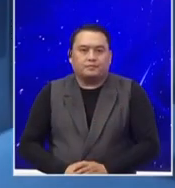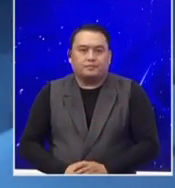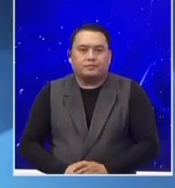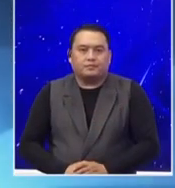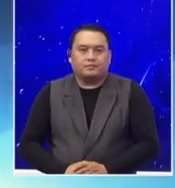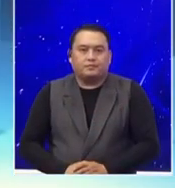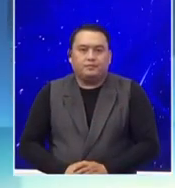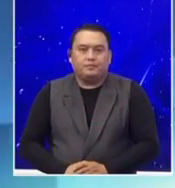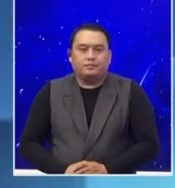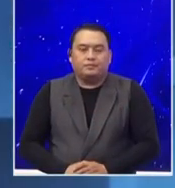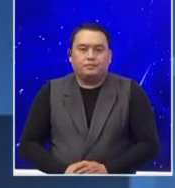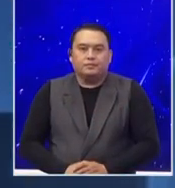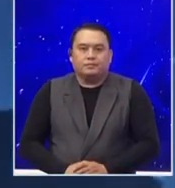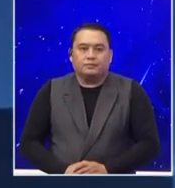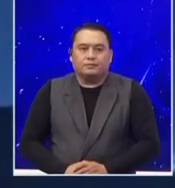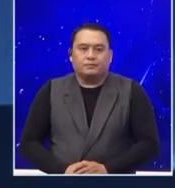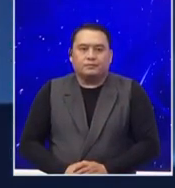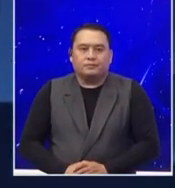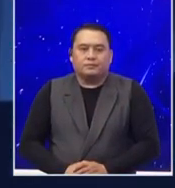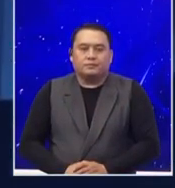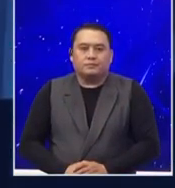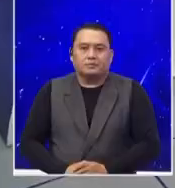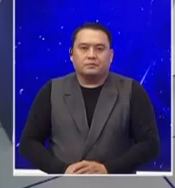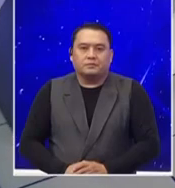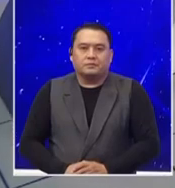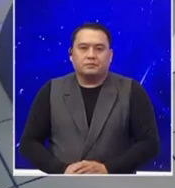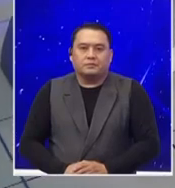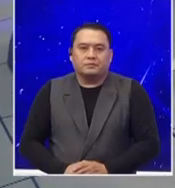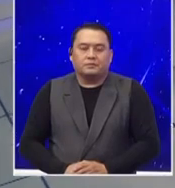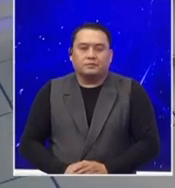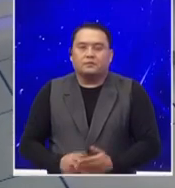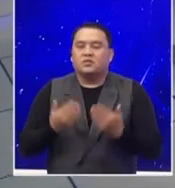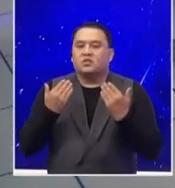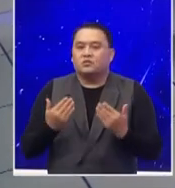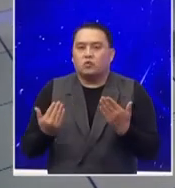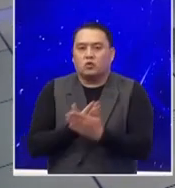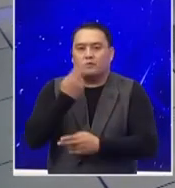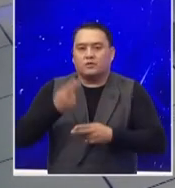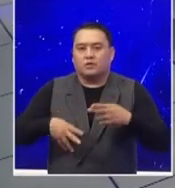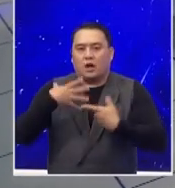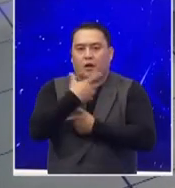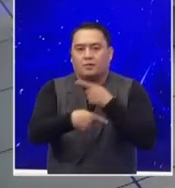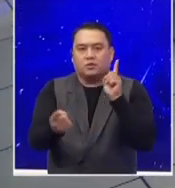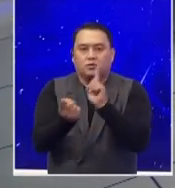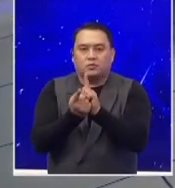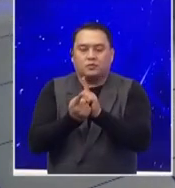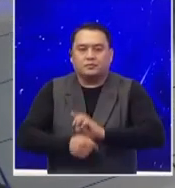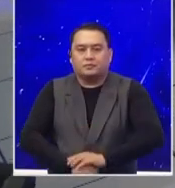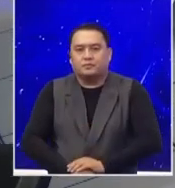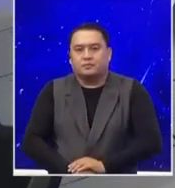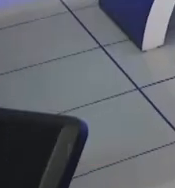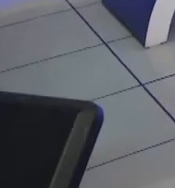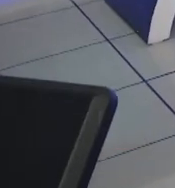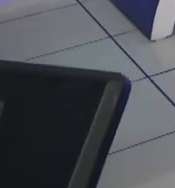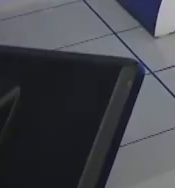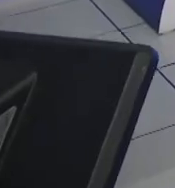Шантаев, я Блэк Утукбай, телеканал Жетсу. На этом у меня все. Спасибо за внимание. Всего доброго.